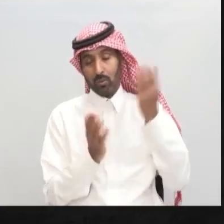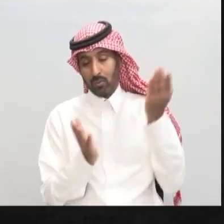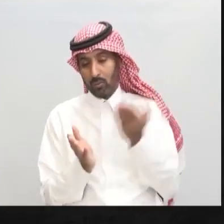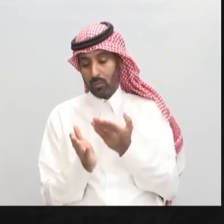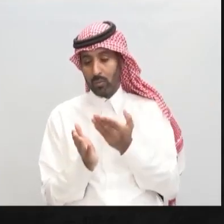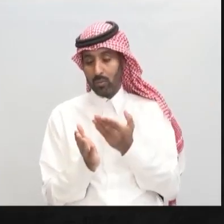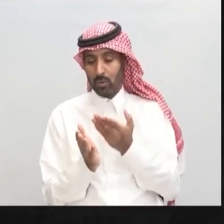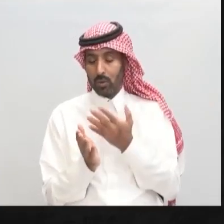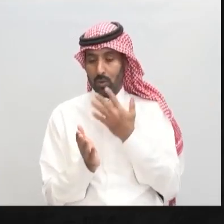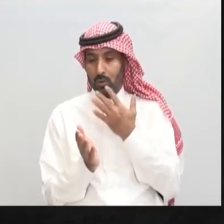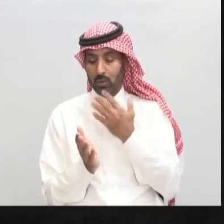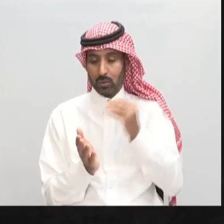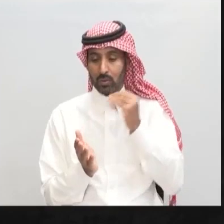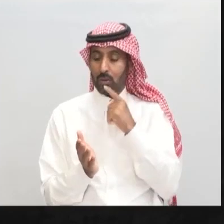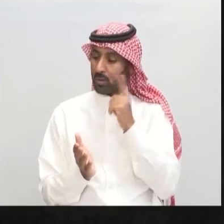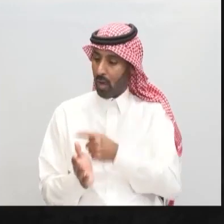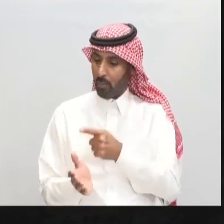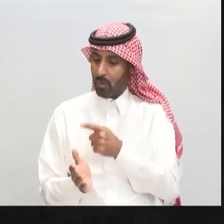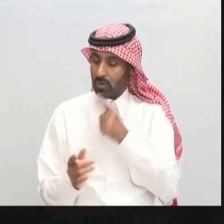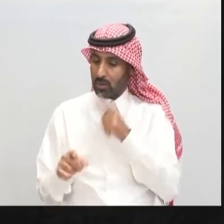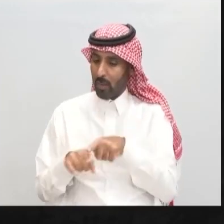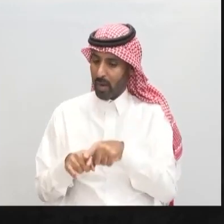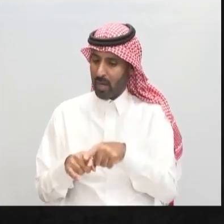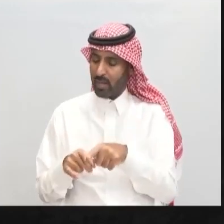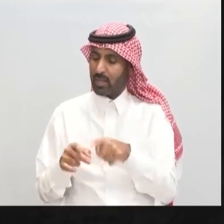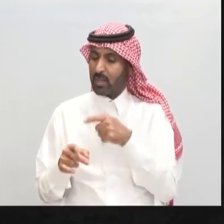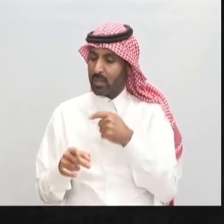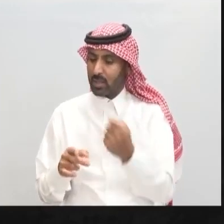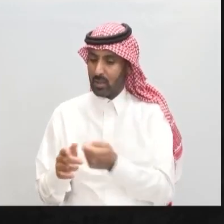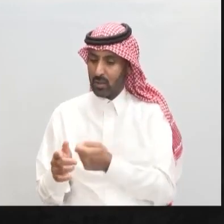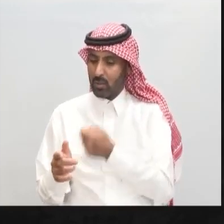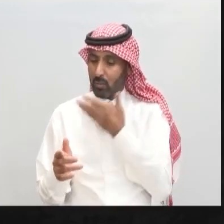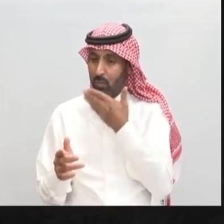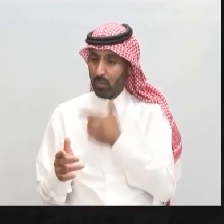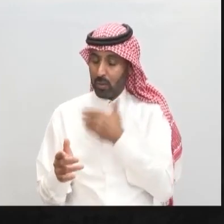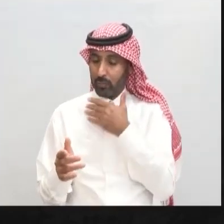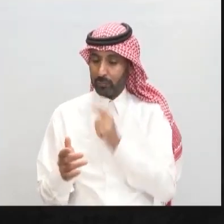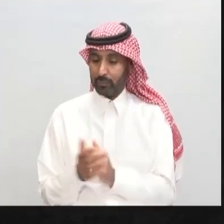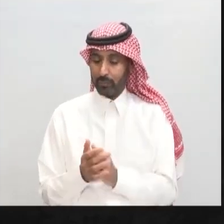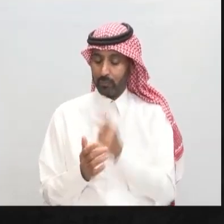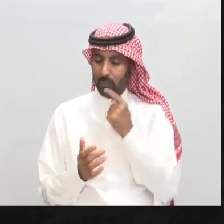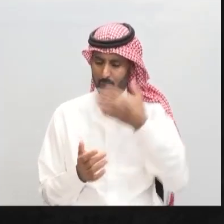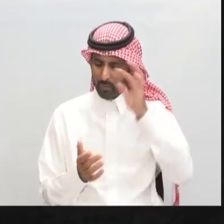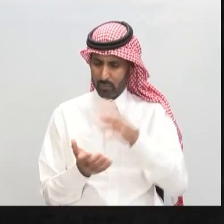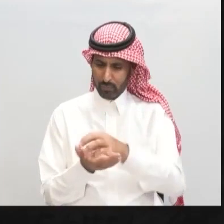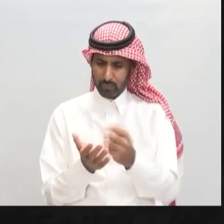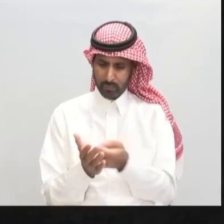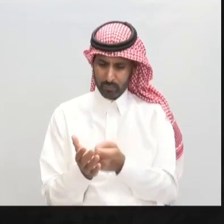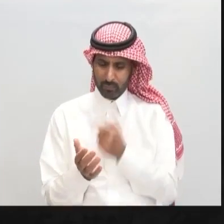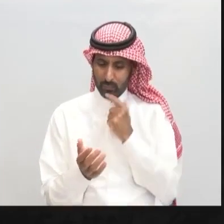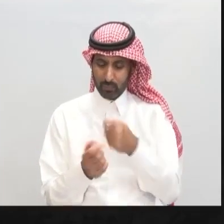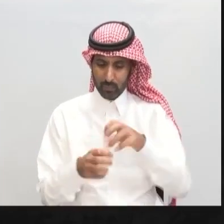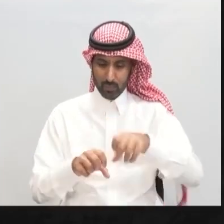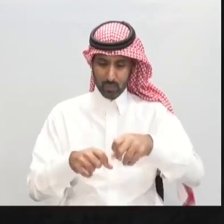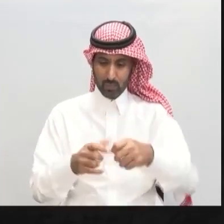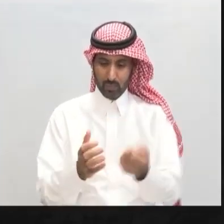ايه القران يامر الصحابه بكتابته فمنهم من يكتبه على حجار ومنهم من يكتبه على جلد وغير ذلك اذا هو